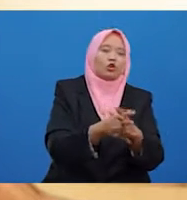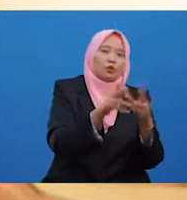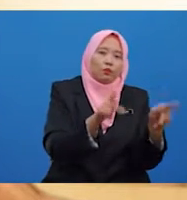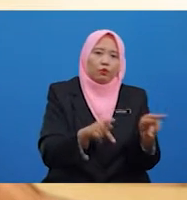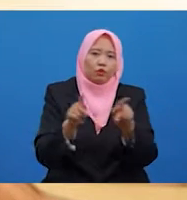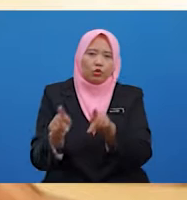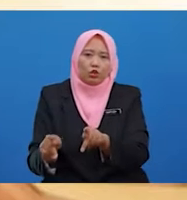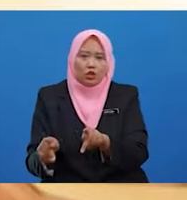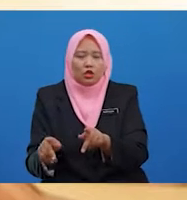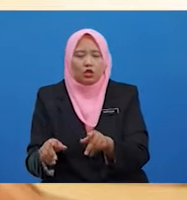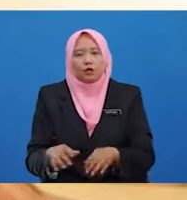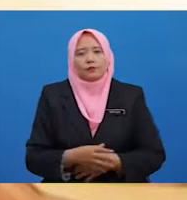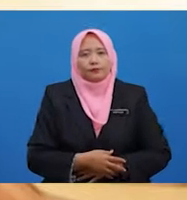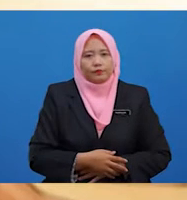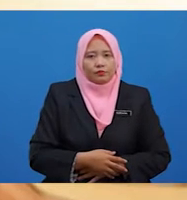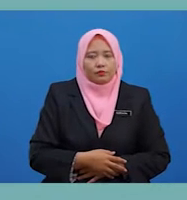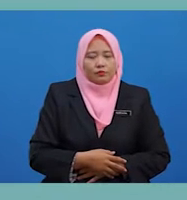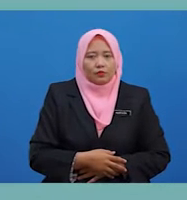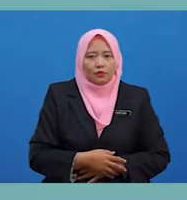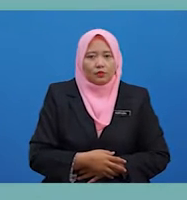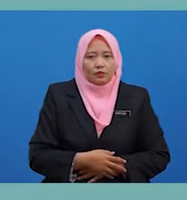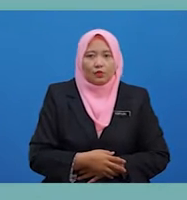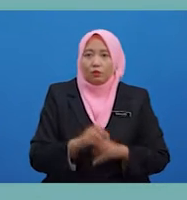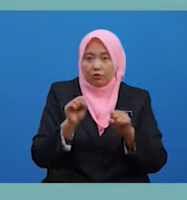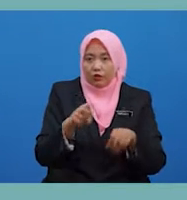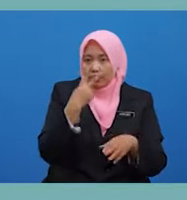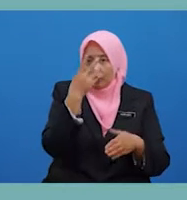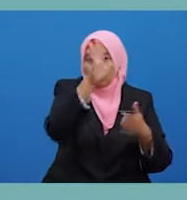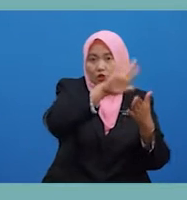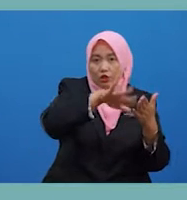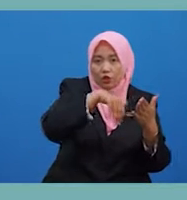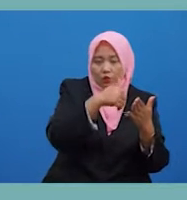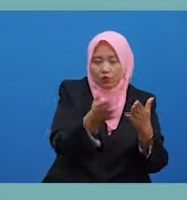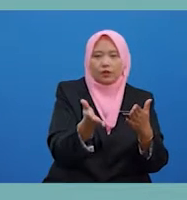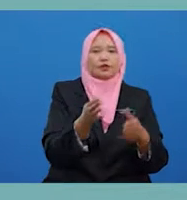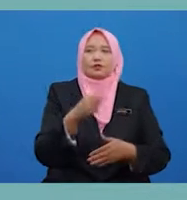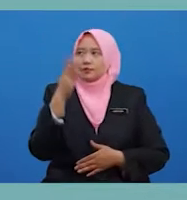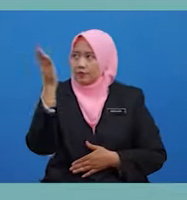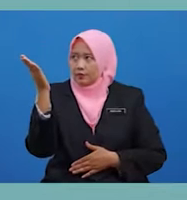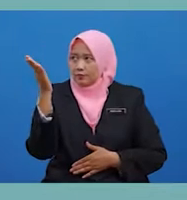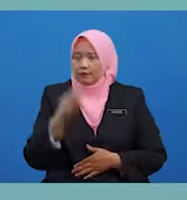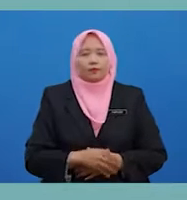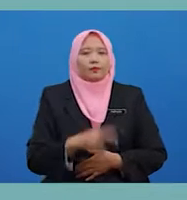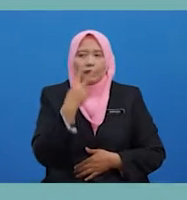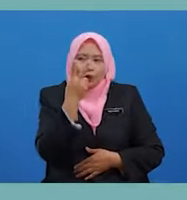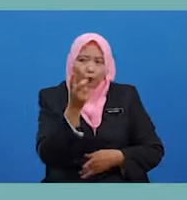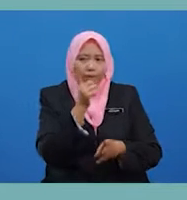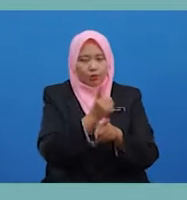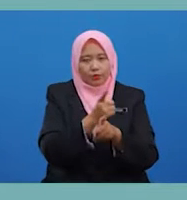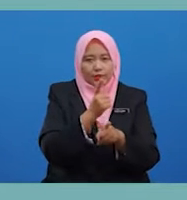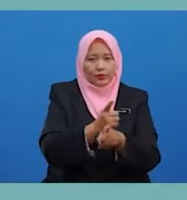Supaya lebih jelas lagi, mari kita lihat jadual berikut. Perhatikan betul-betul.